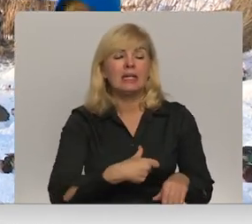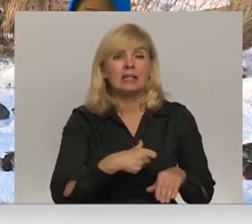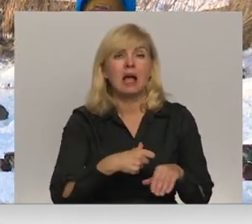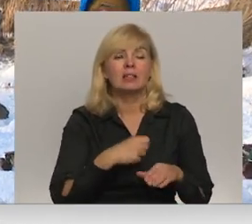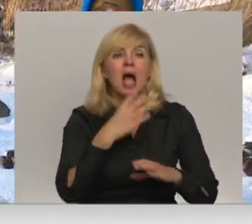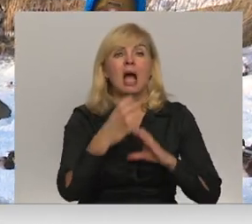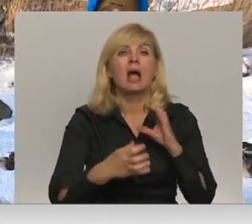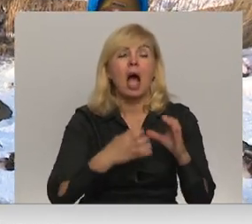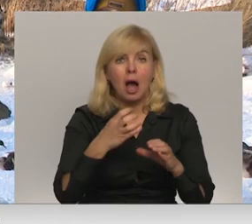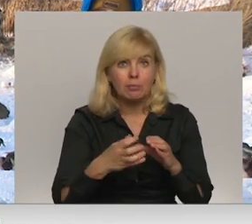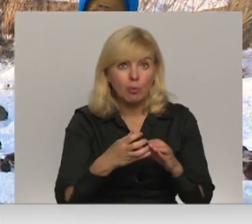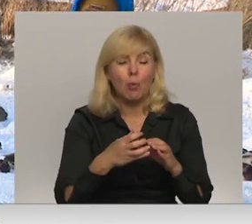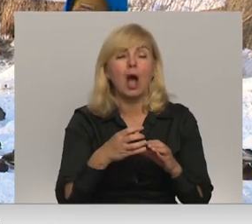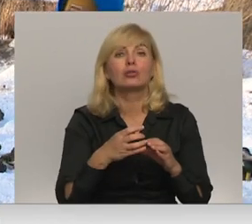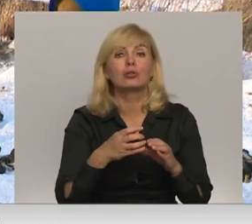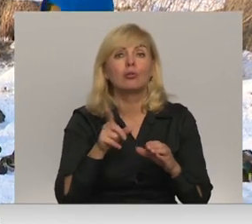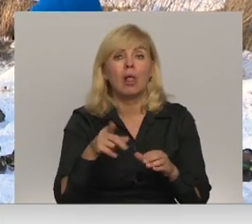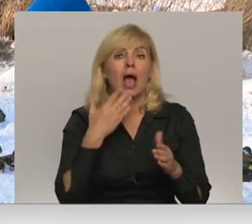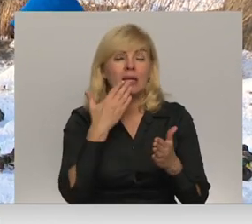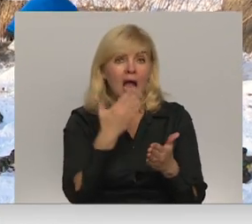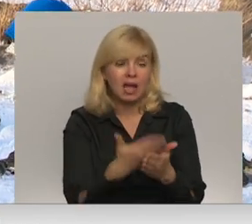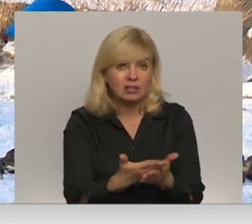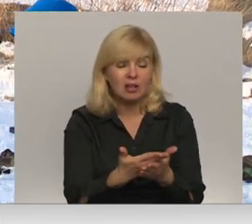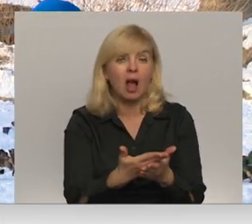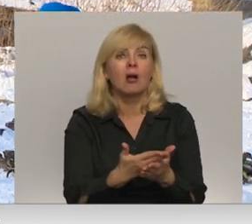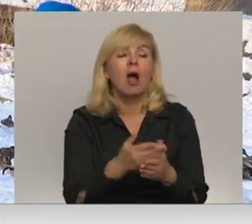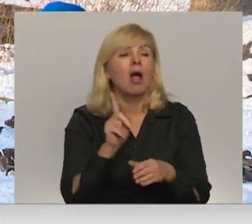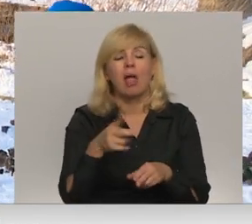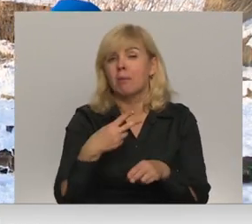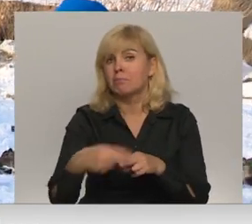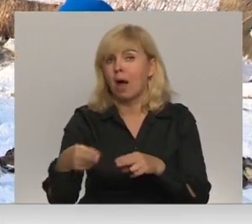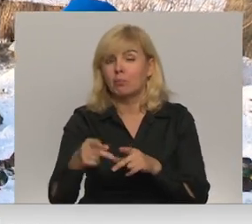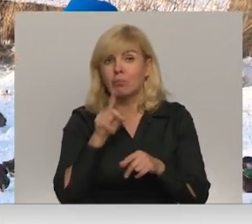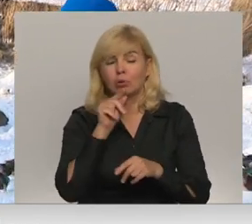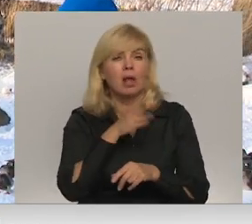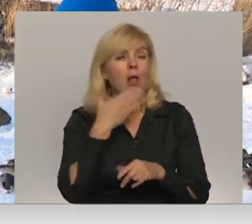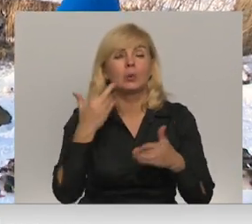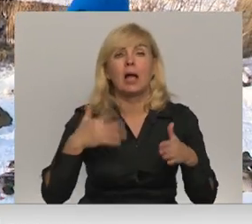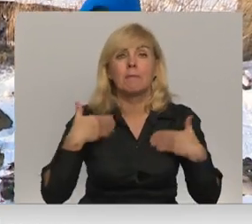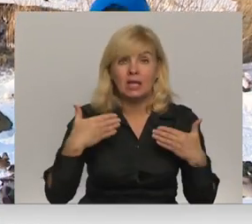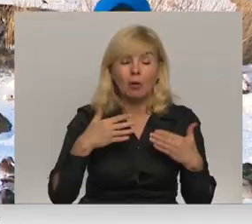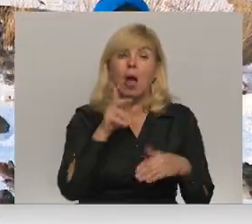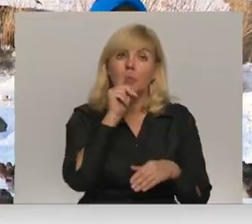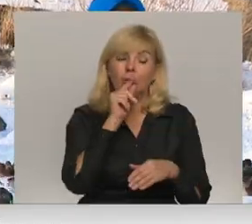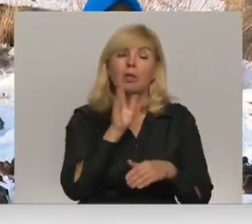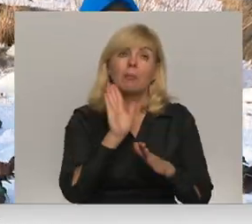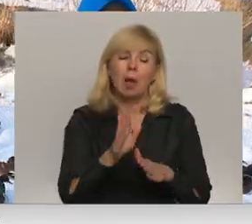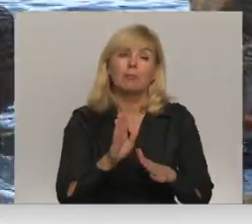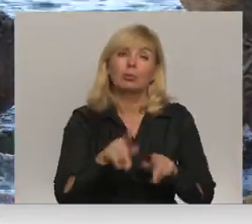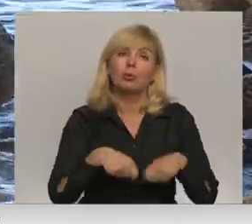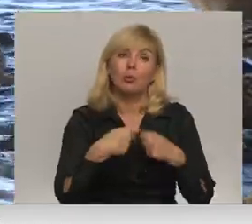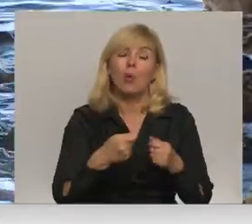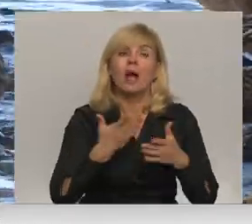mēs esam siži to sapdzējuši, ka tā iesaka, lai nenodarīt pāri, lai tā barošana nav tikai prieka pēc, bet lai arī tam putniņam kaut kas labāks